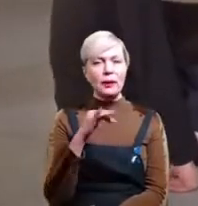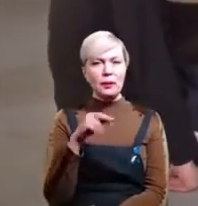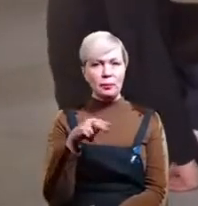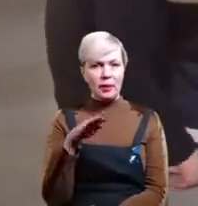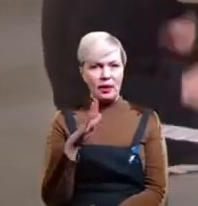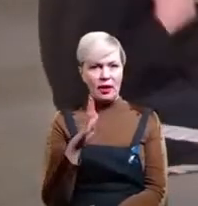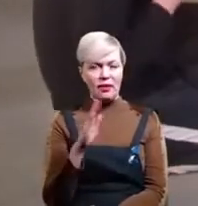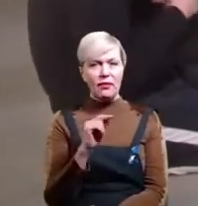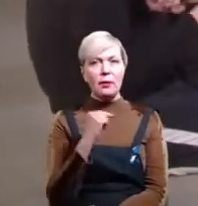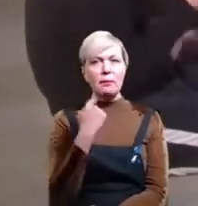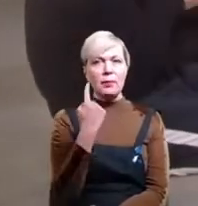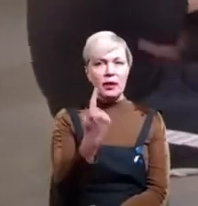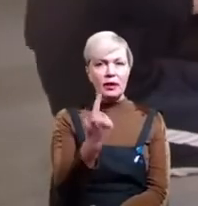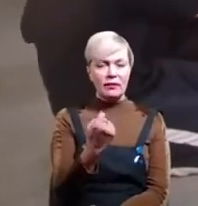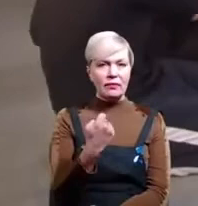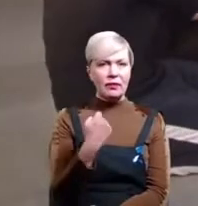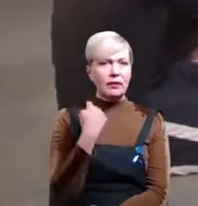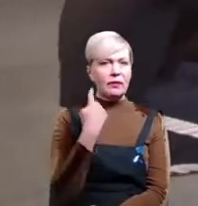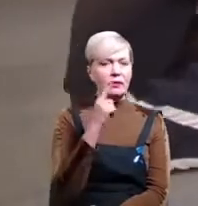вторые,